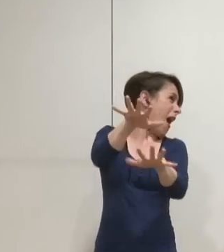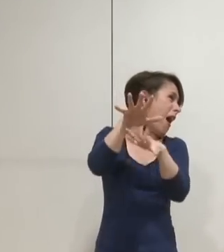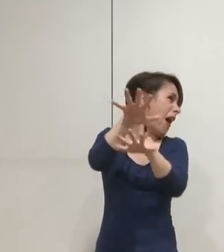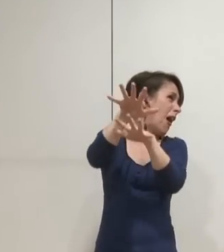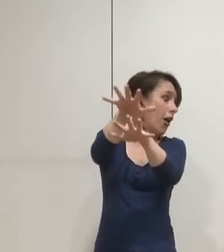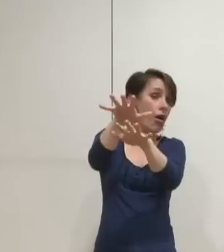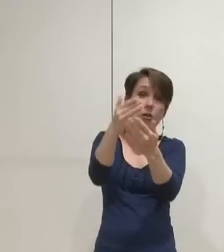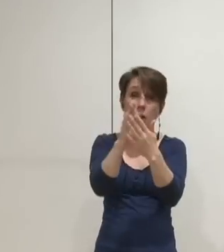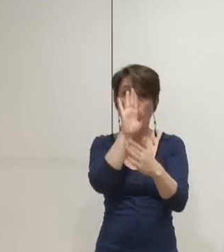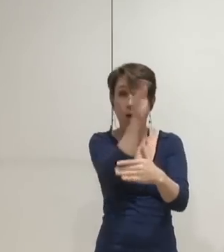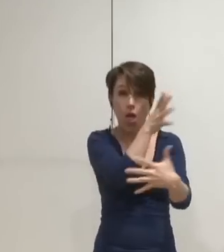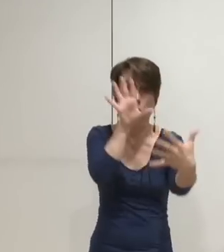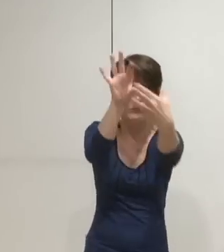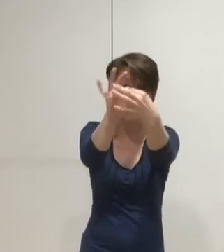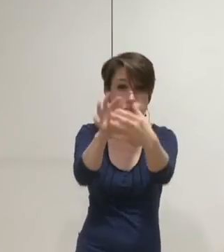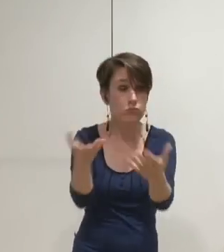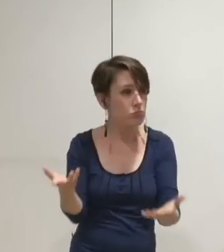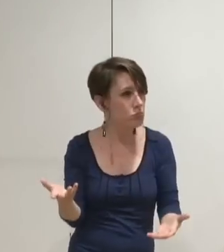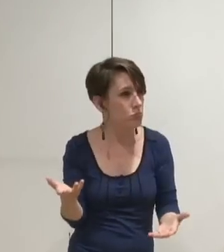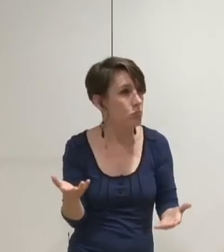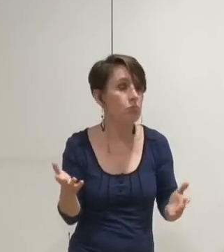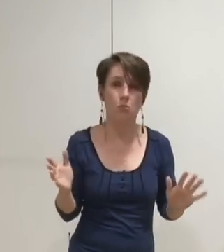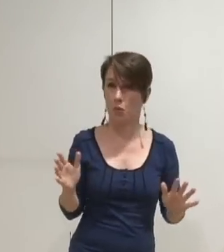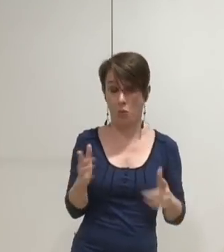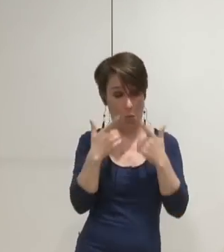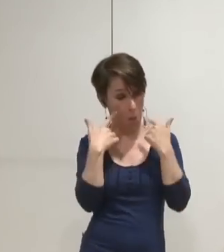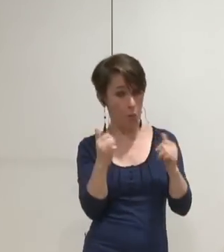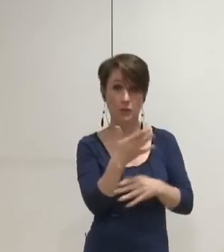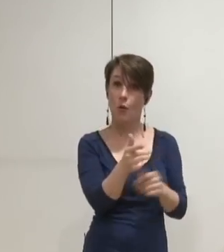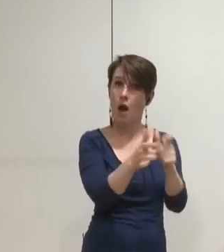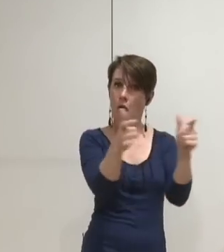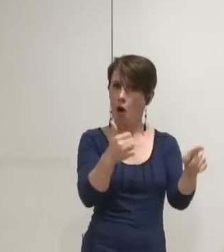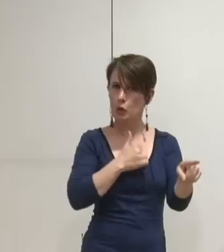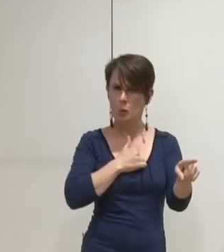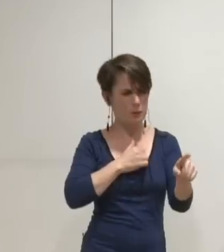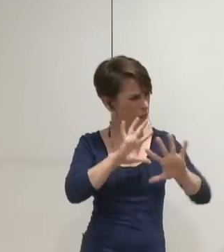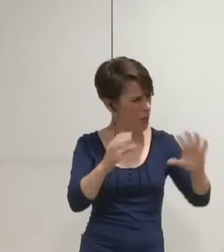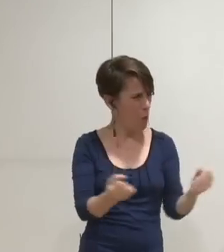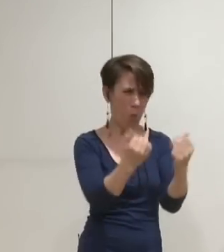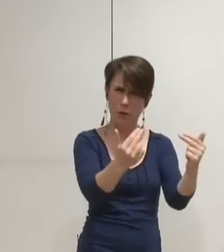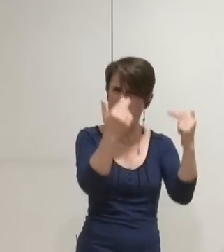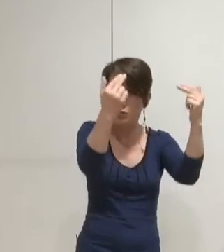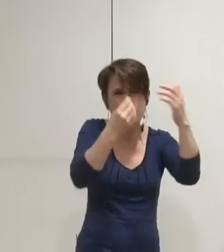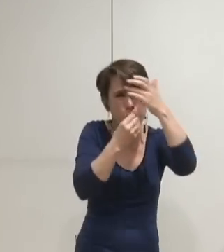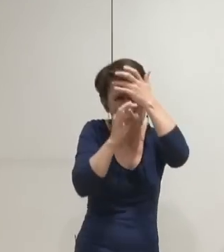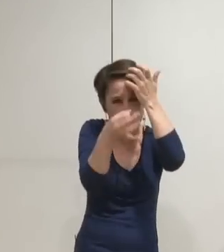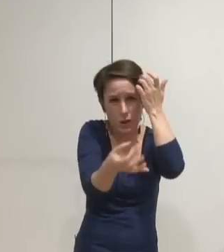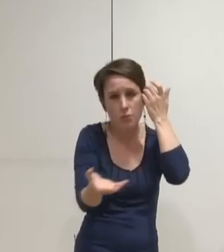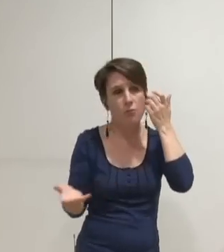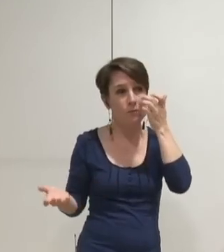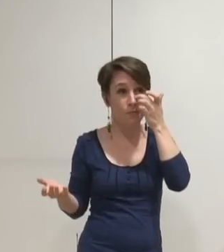amer il s'agit d'un groupe privé dont les compétences ne se discutent pas au même titre